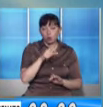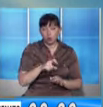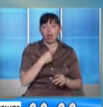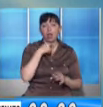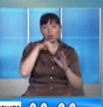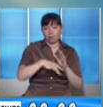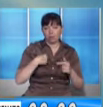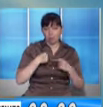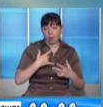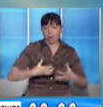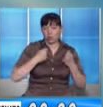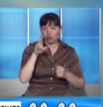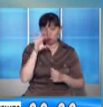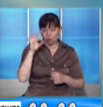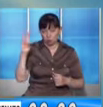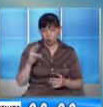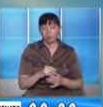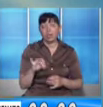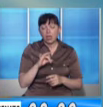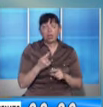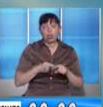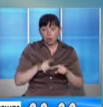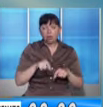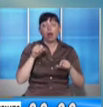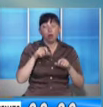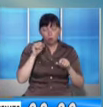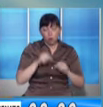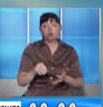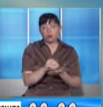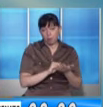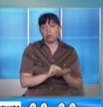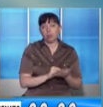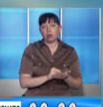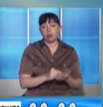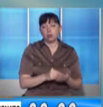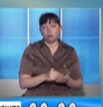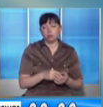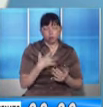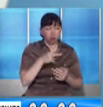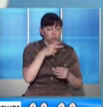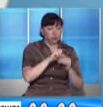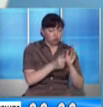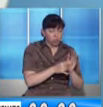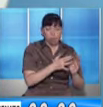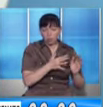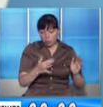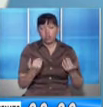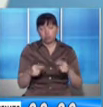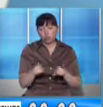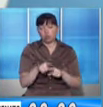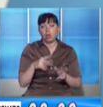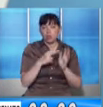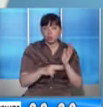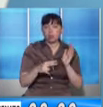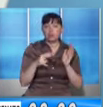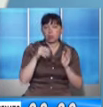din Transnistria și ea riscă mult să se producă și de această dată, mai ales că vedem că cecul... Despre cifre concrete, 70.000 de voturi